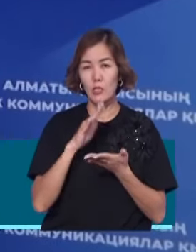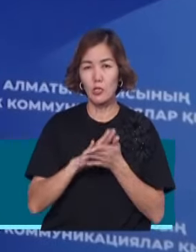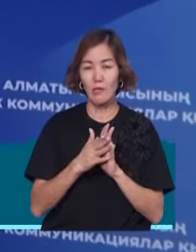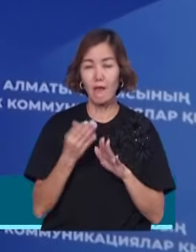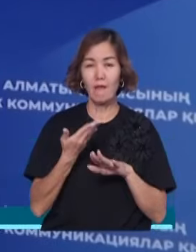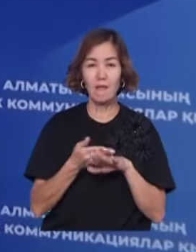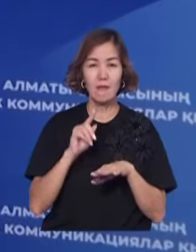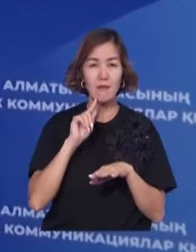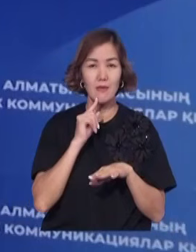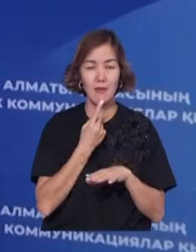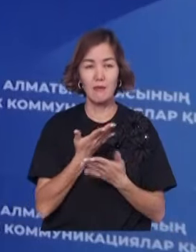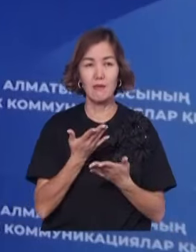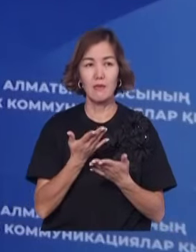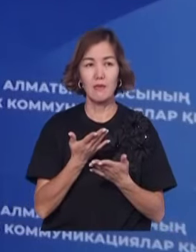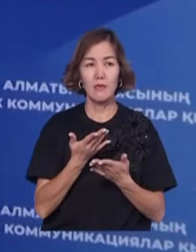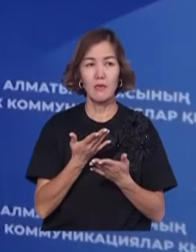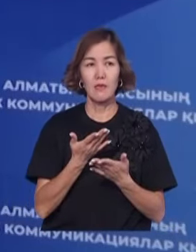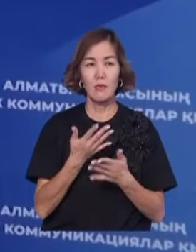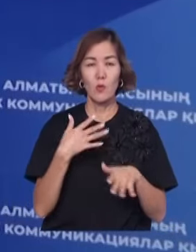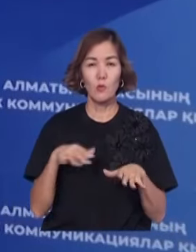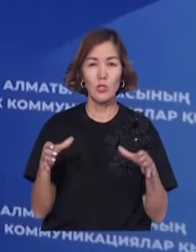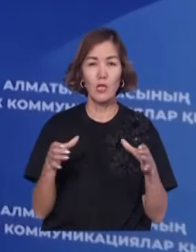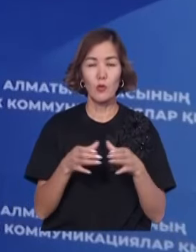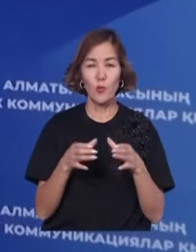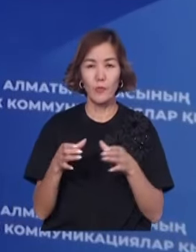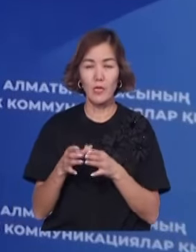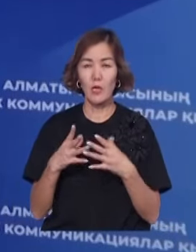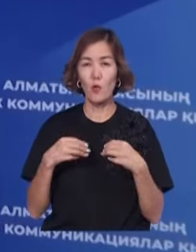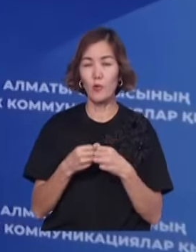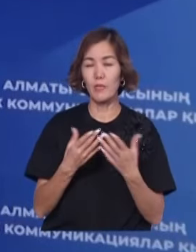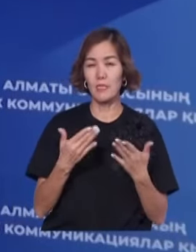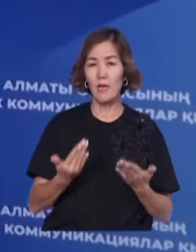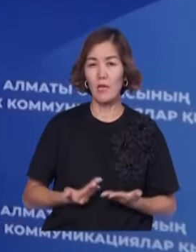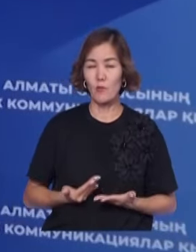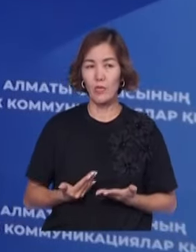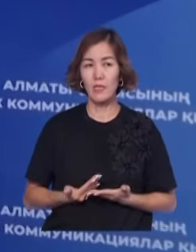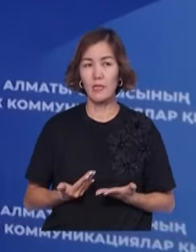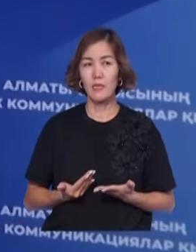екен, қиын жағдайлы осал топтарға, мысалы біз әлеуметтік